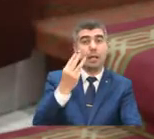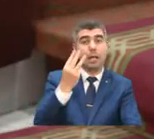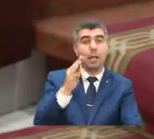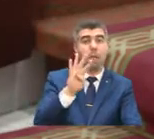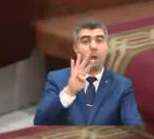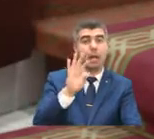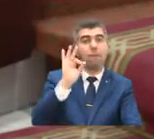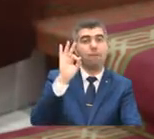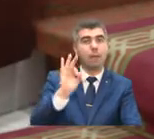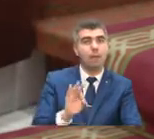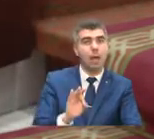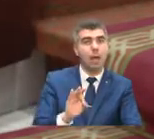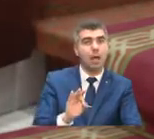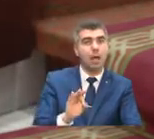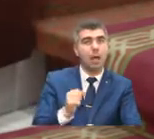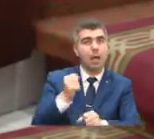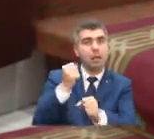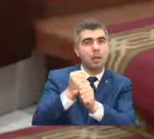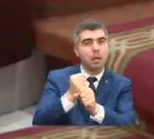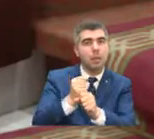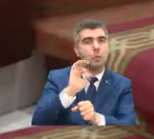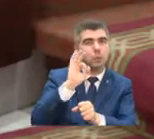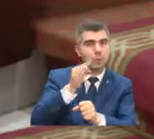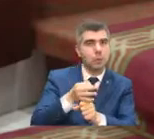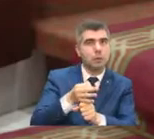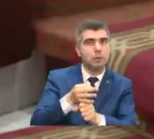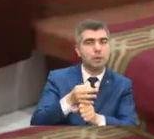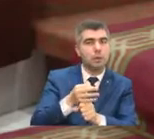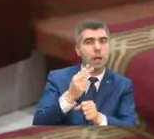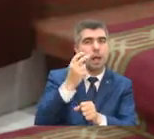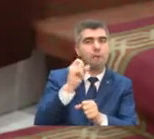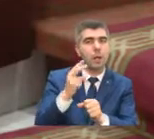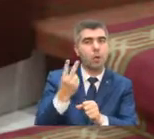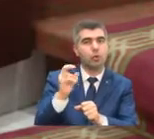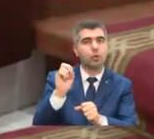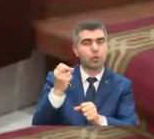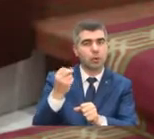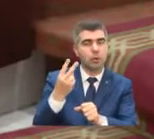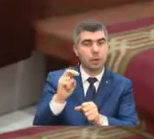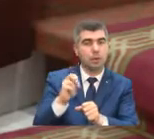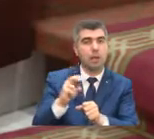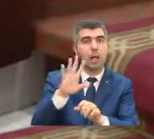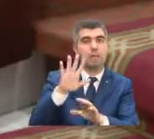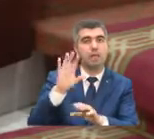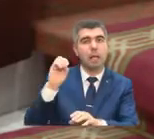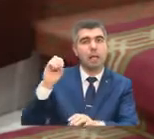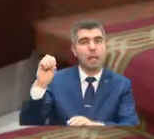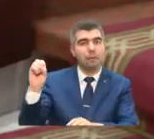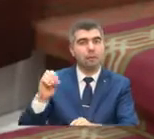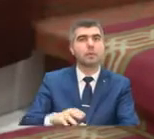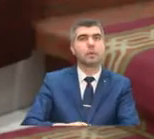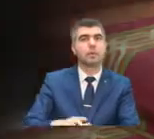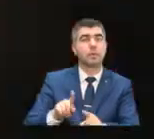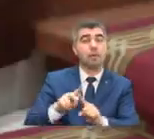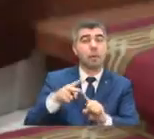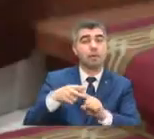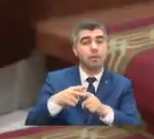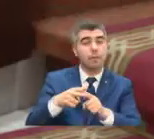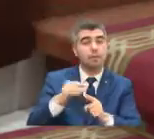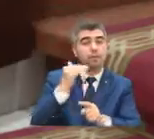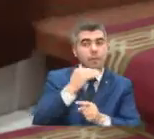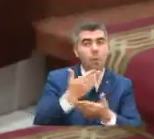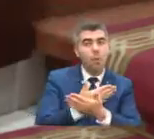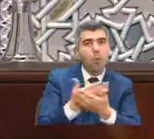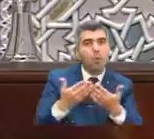43% ديال الهدف افق 2020 ديال 500000. شكرا سيد الوزير. يعني التصنيع الصناعي اعطانا.